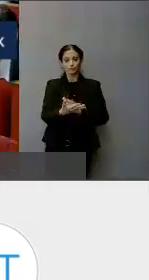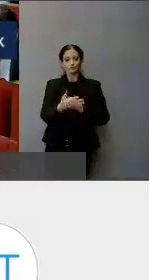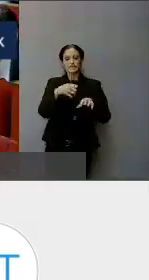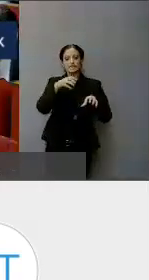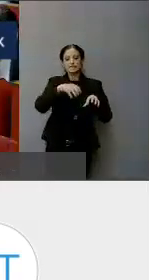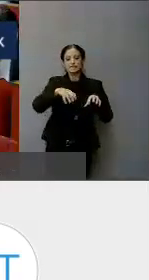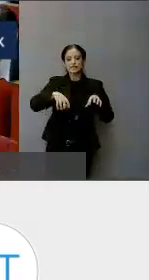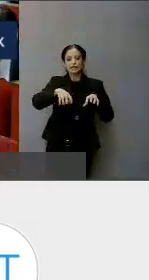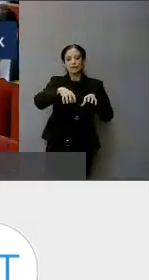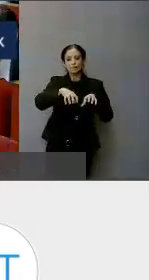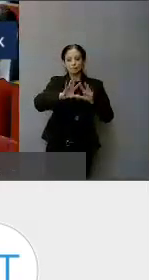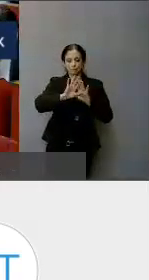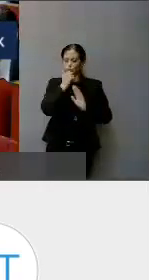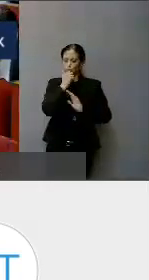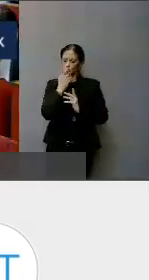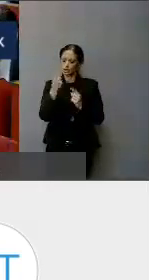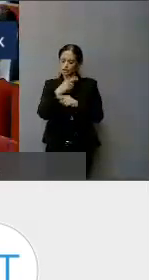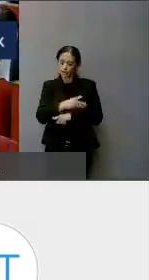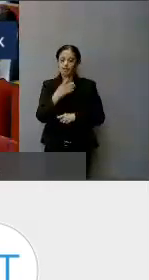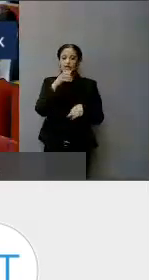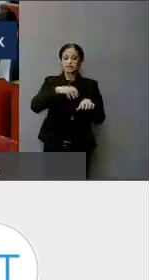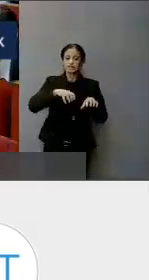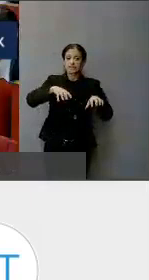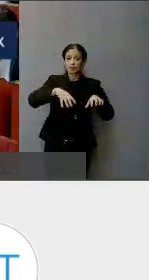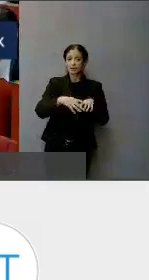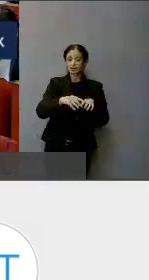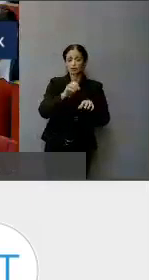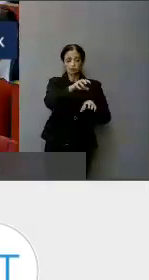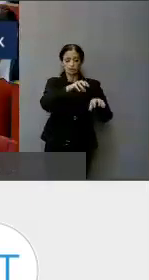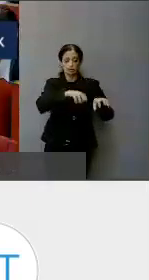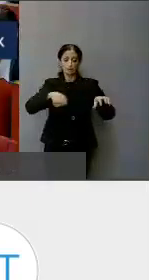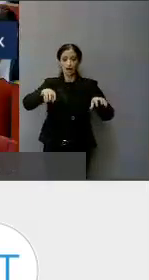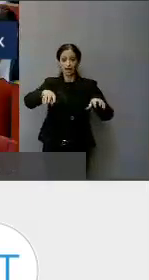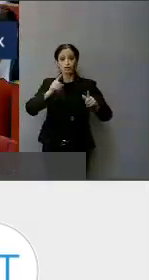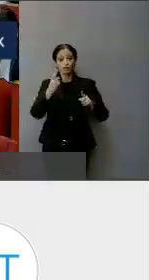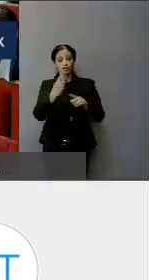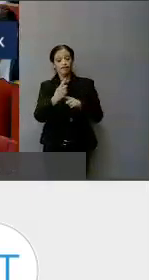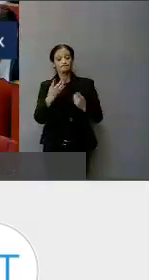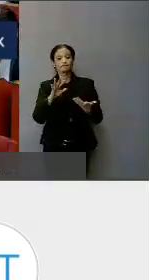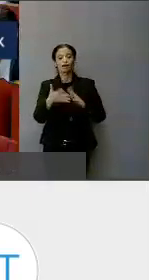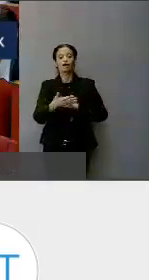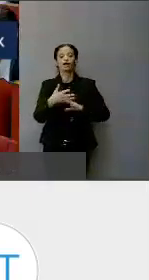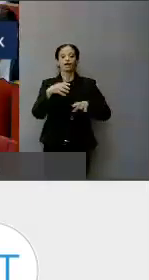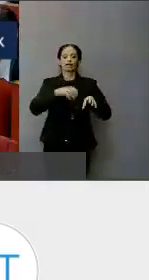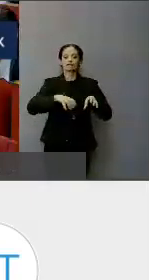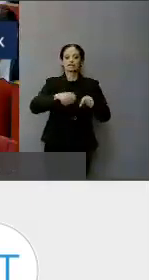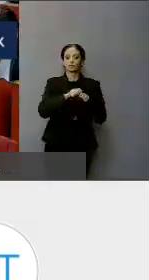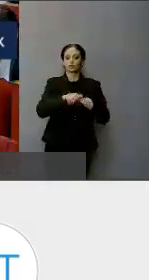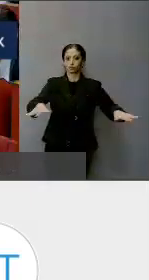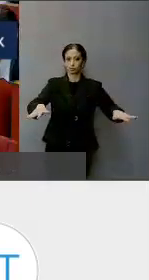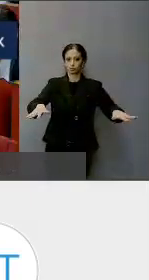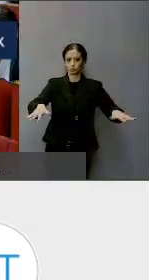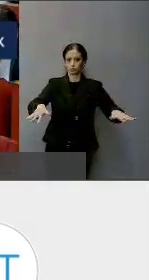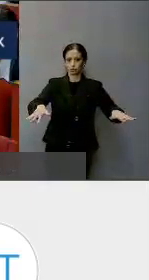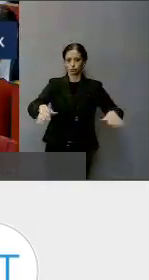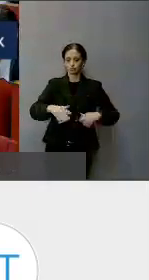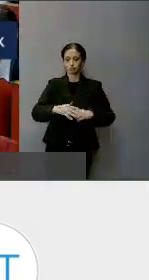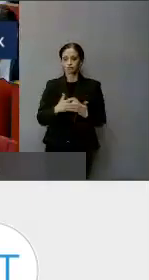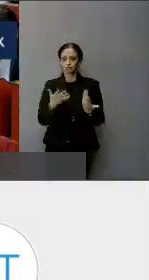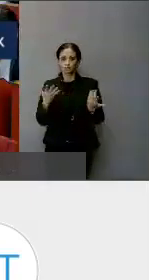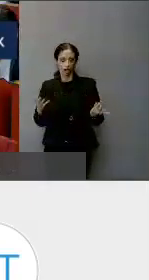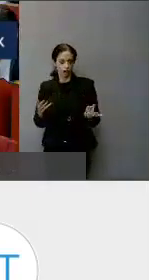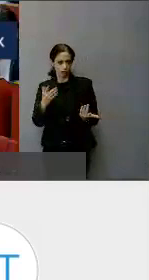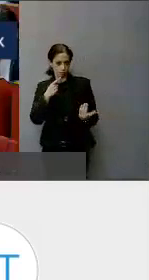sparso ma sia insediamento diffuso cioè si dice chiaro e tondo guardare anche tutto quello che abbiamo detto non sia chiaro lo si dica lo si dica